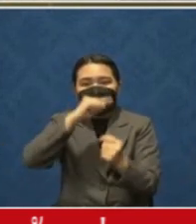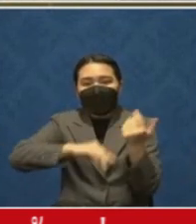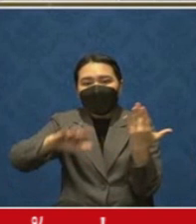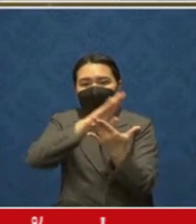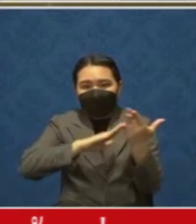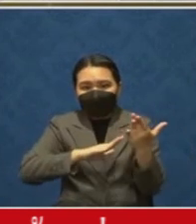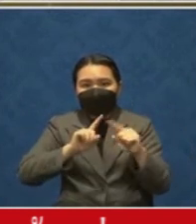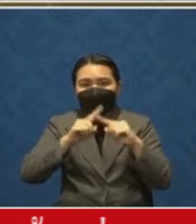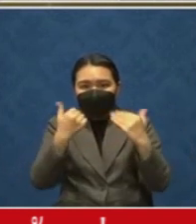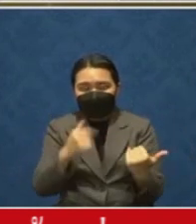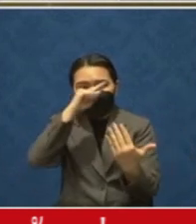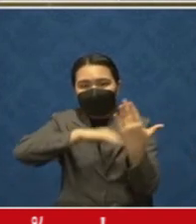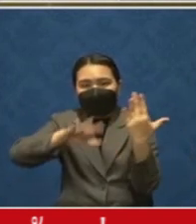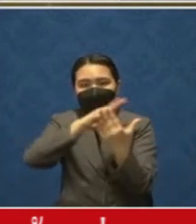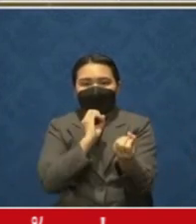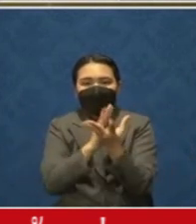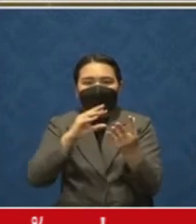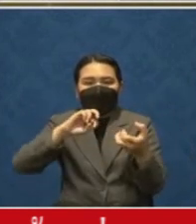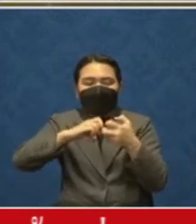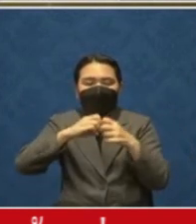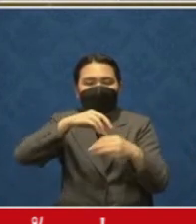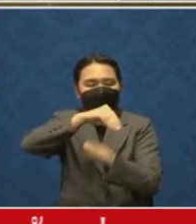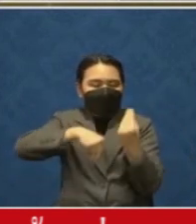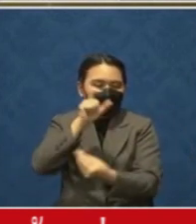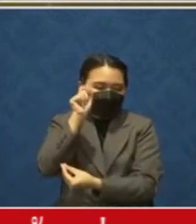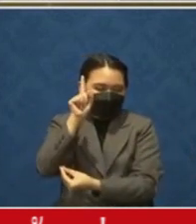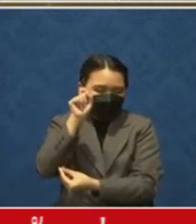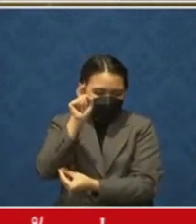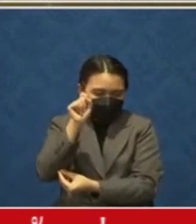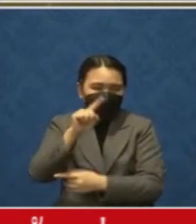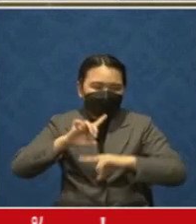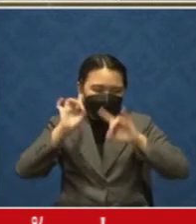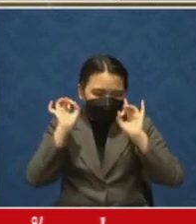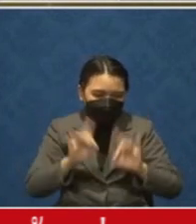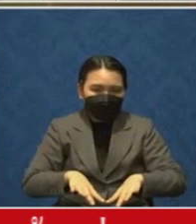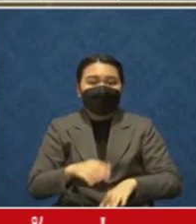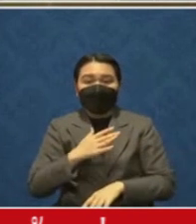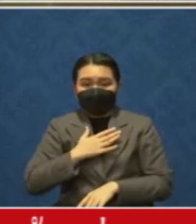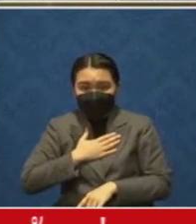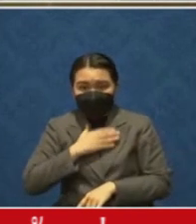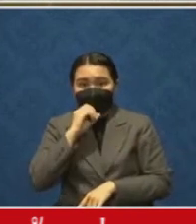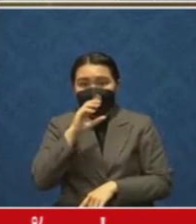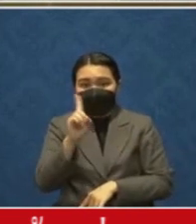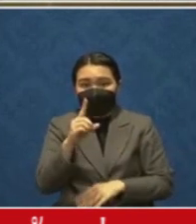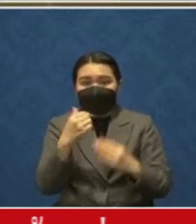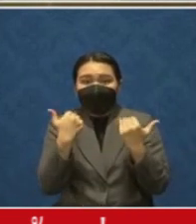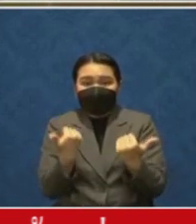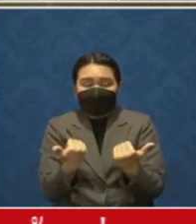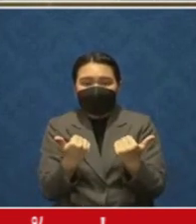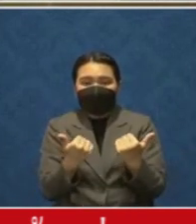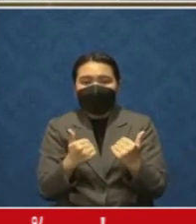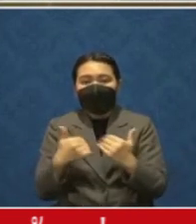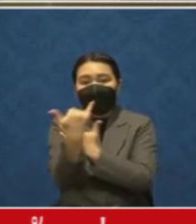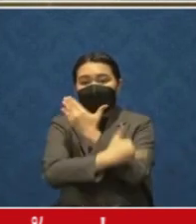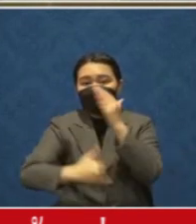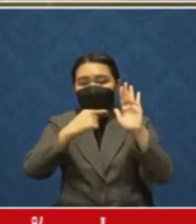ภาวะที่ประเทศมีปัญหาด้านเศรษฐกิจที่รุนแรงครับและขณะนี้ผมต้องเรียนท่านประธานว่าประเทศเพื่อนบ้านไม่มีใครเป็นภัยคุก